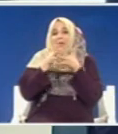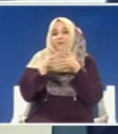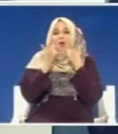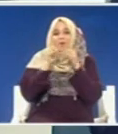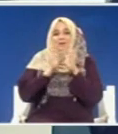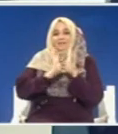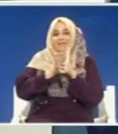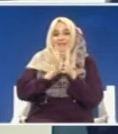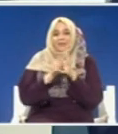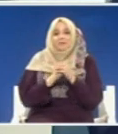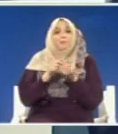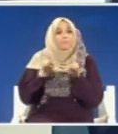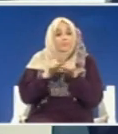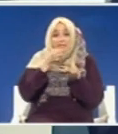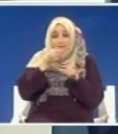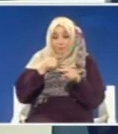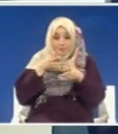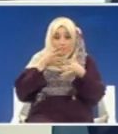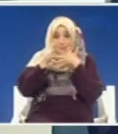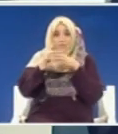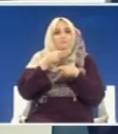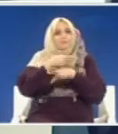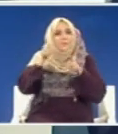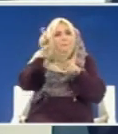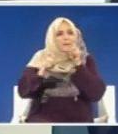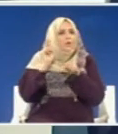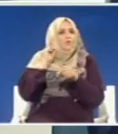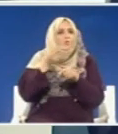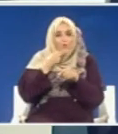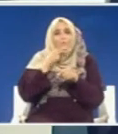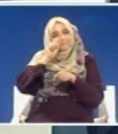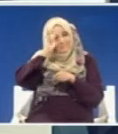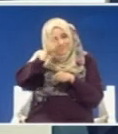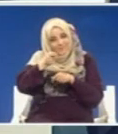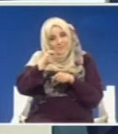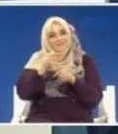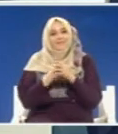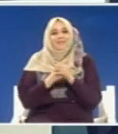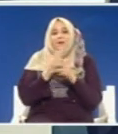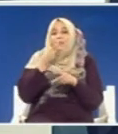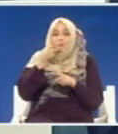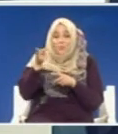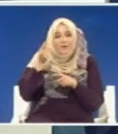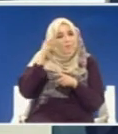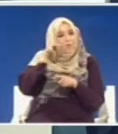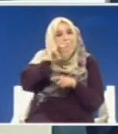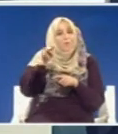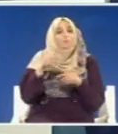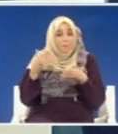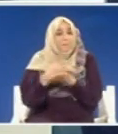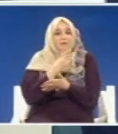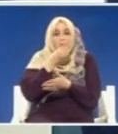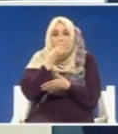الإشارة، وعبرها نحيي جمهورنا العريض من متابعين عبر هذه اللغة، ونتمنى لهم أوقاتا